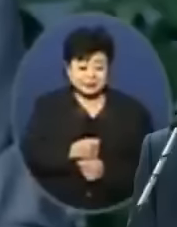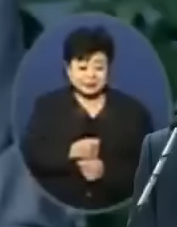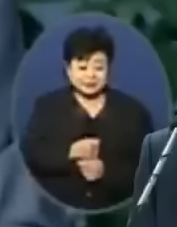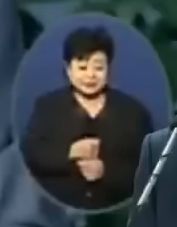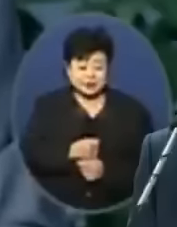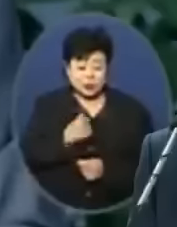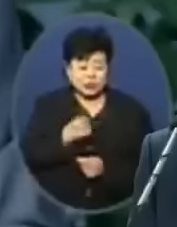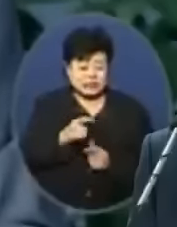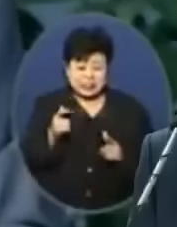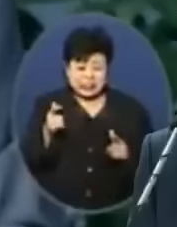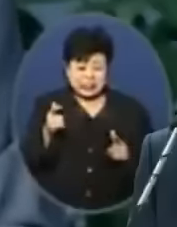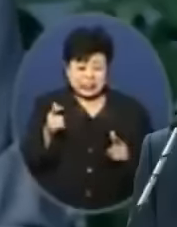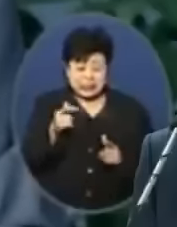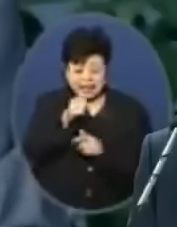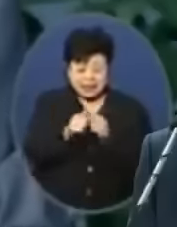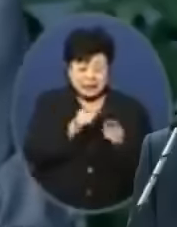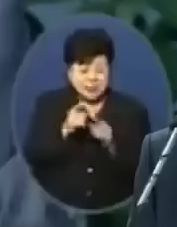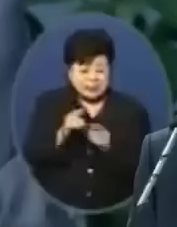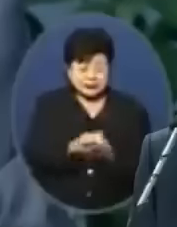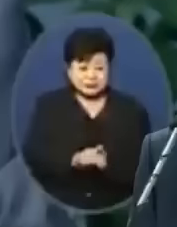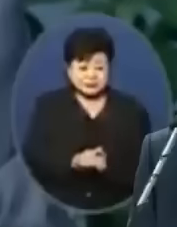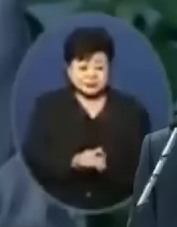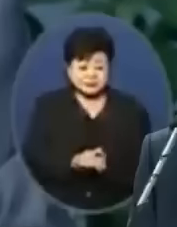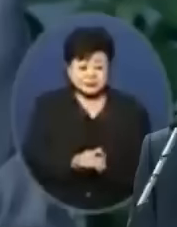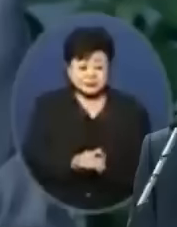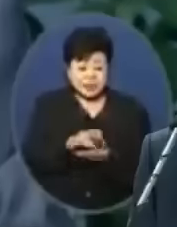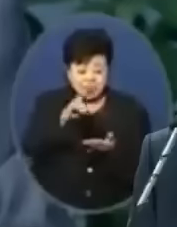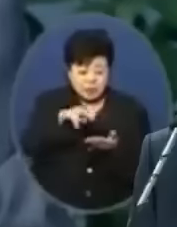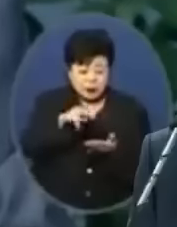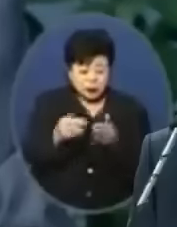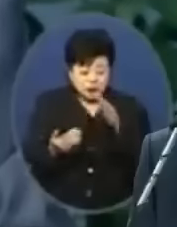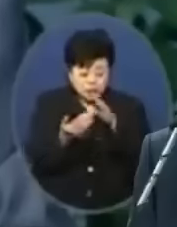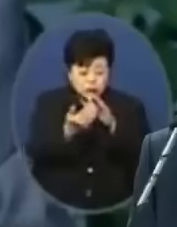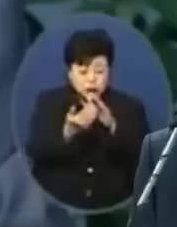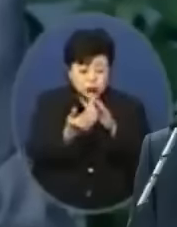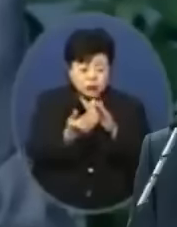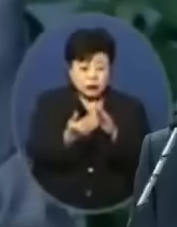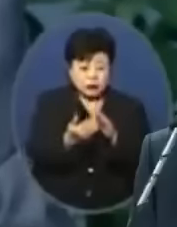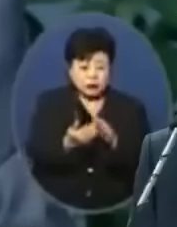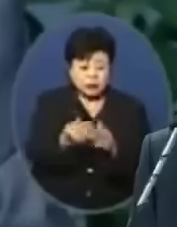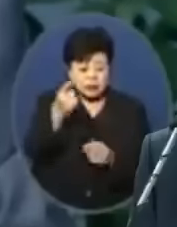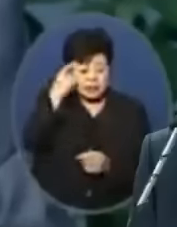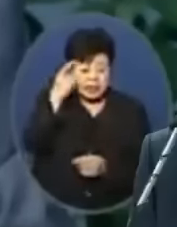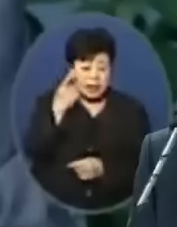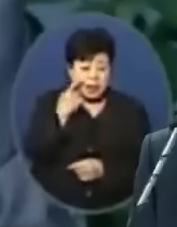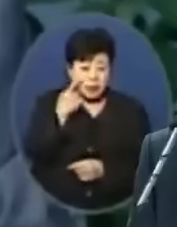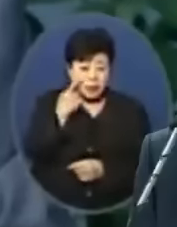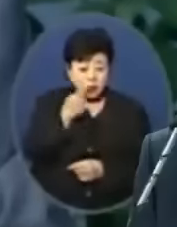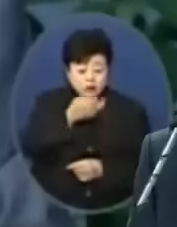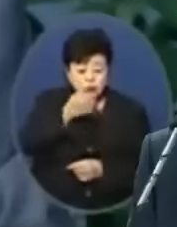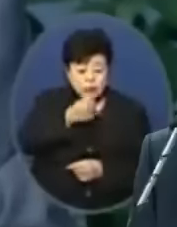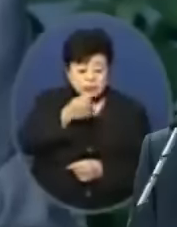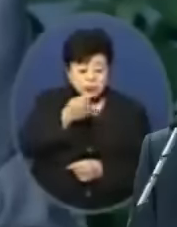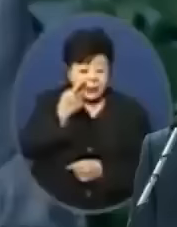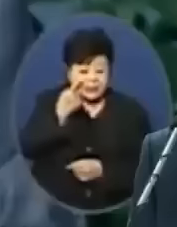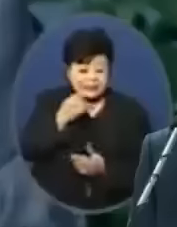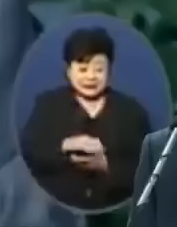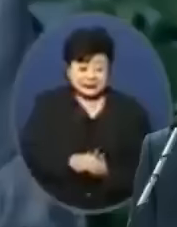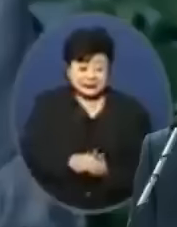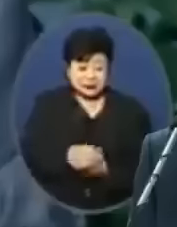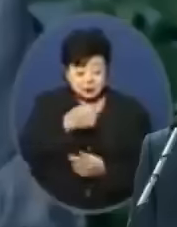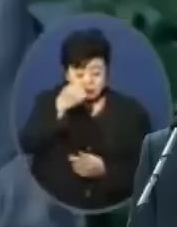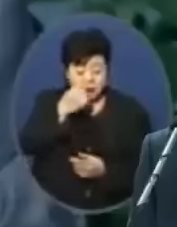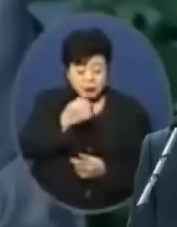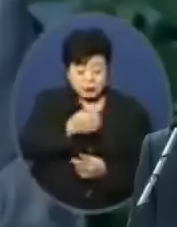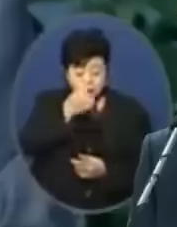원하지 않습니다. 하나님 말씀을 읽었으면 그대로 이루어질 것을 상상해보는 것입니다. 꿈꾸어보는 것입니다.